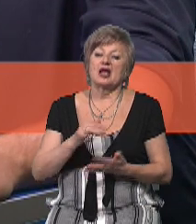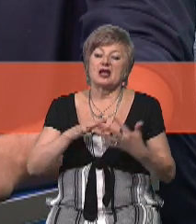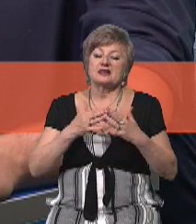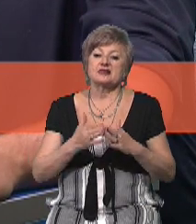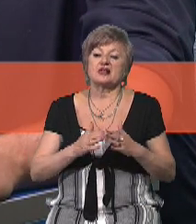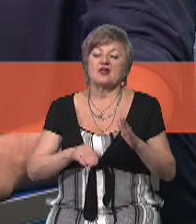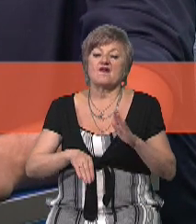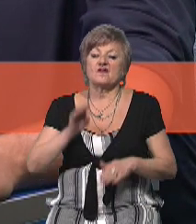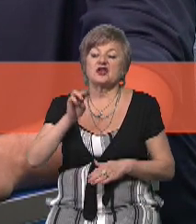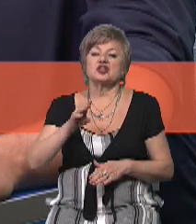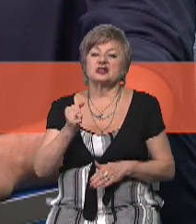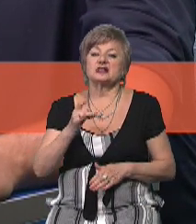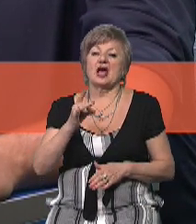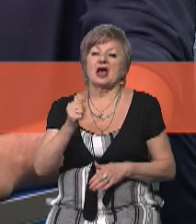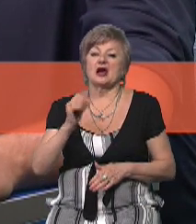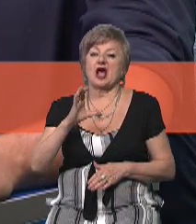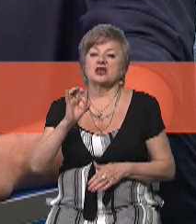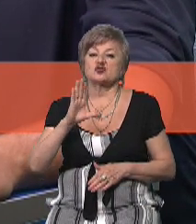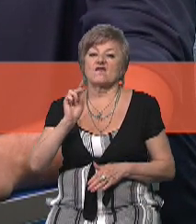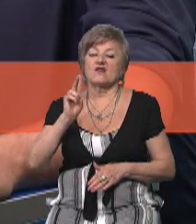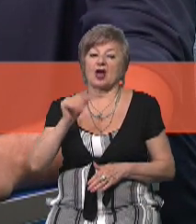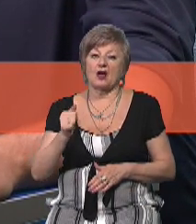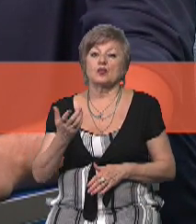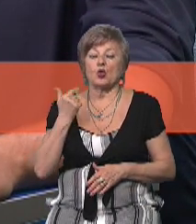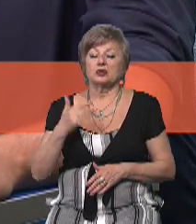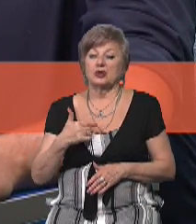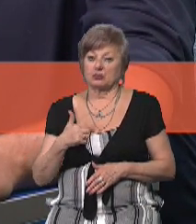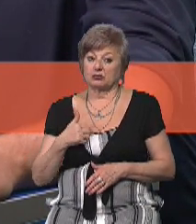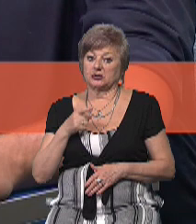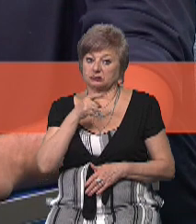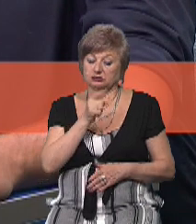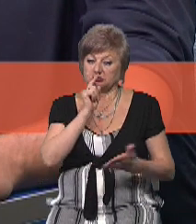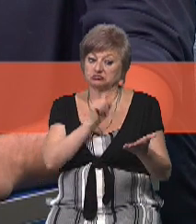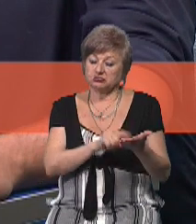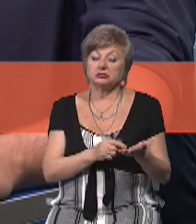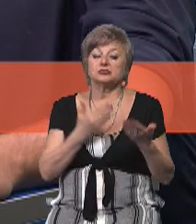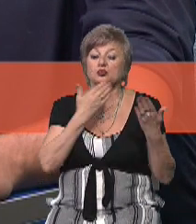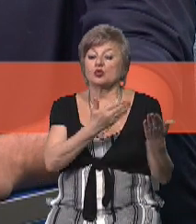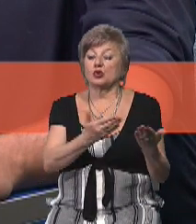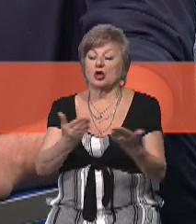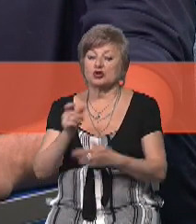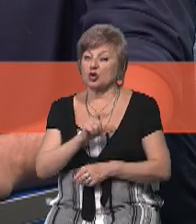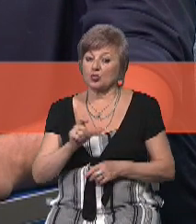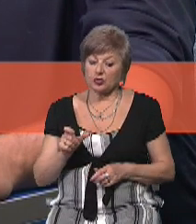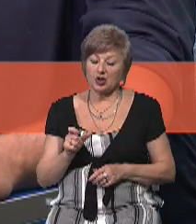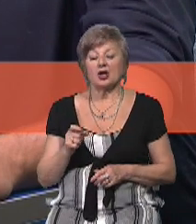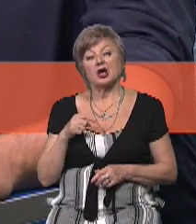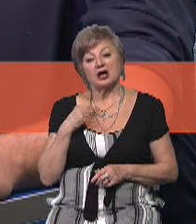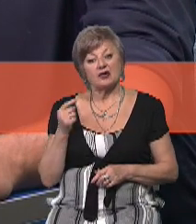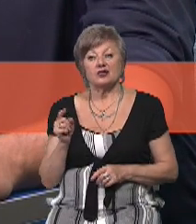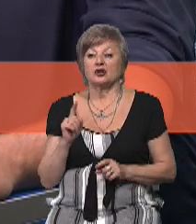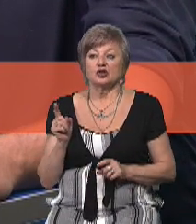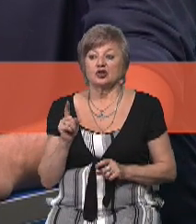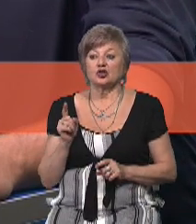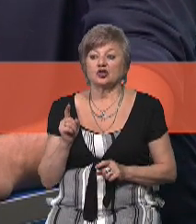Вища Тарасівка. От коли наша експедиція там була, ось опитували людей, вони говорили, що